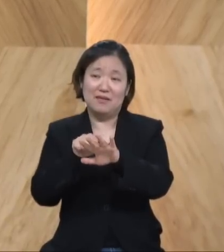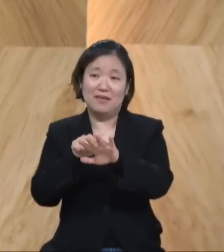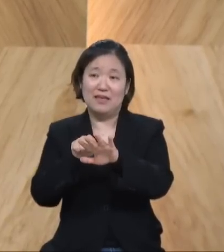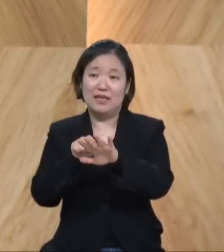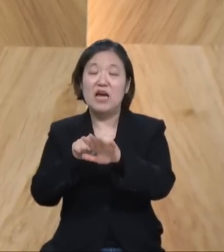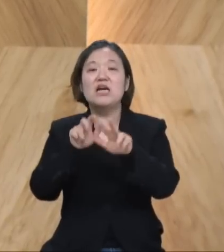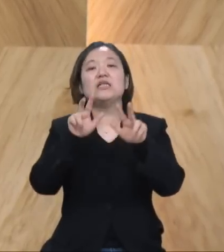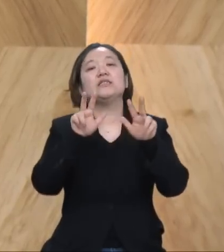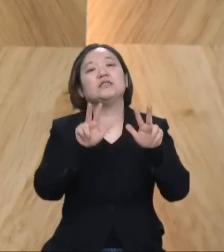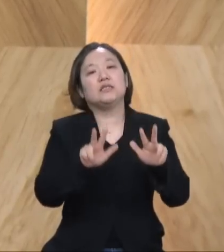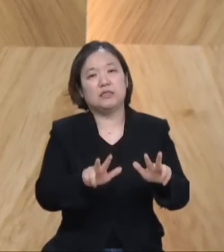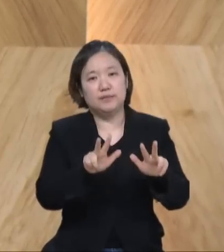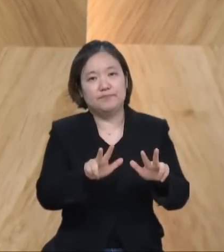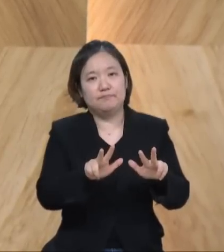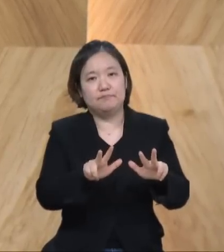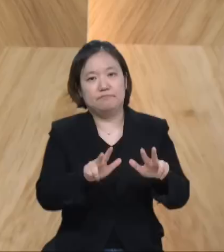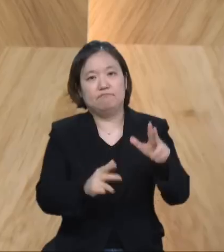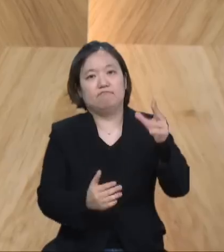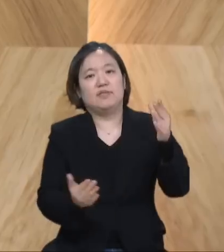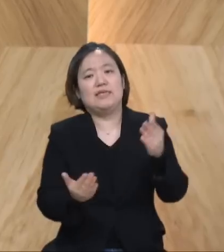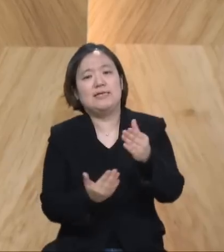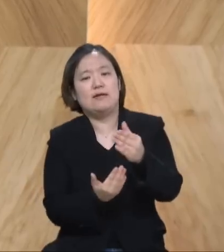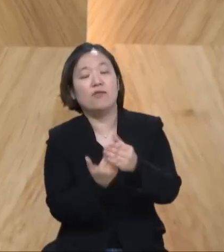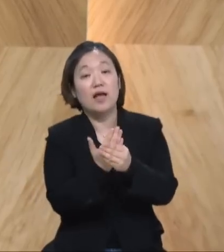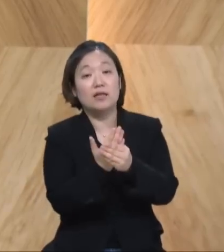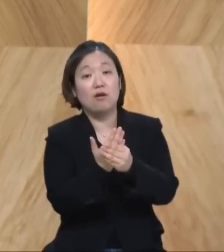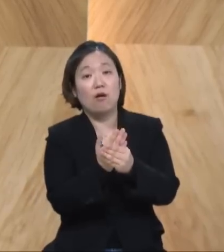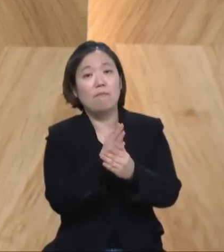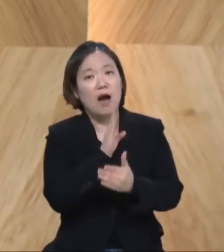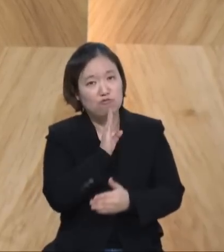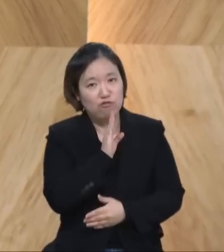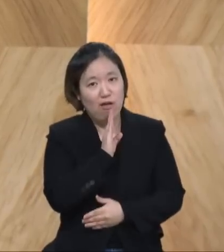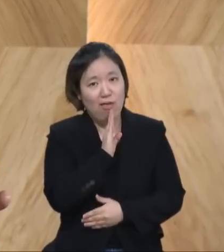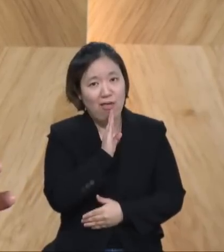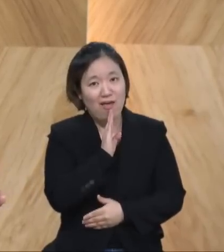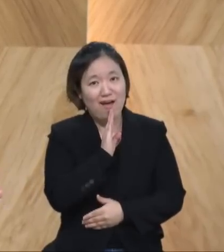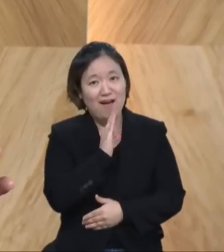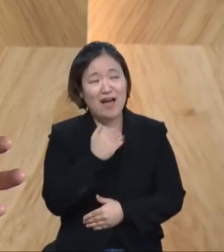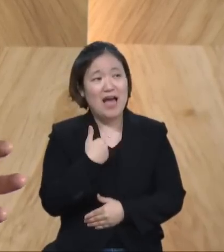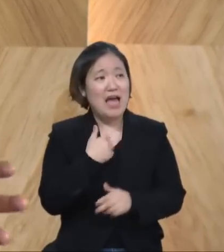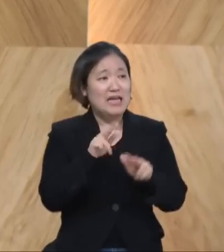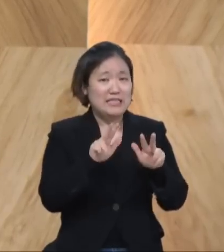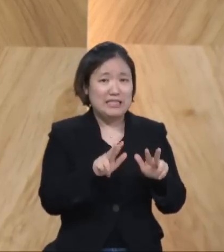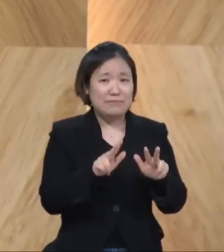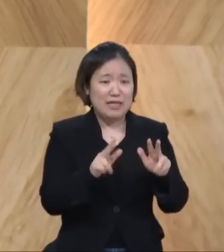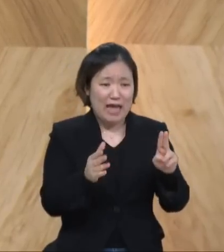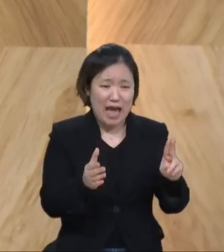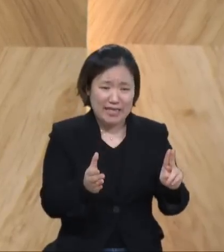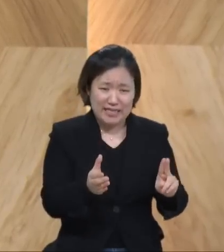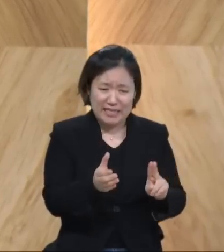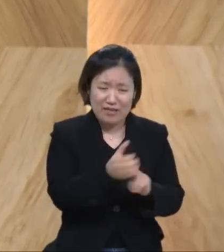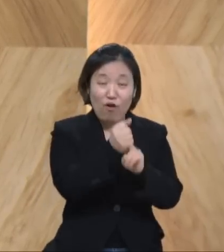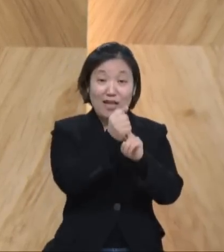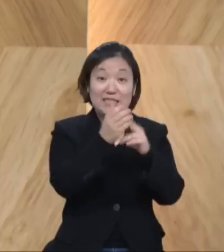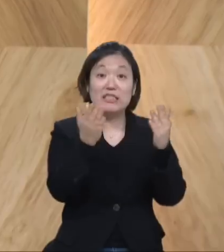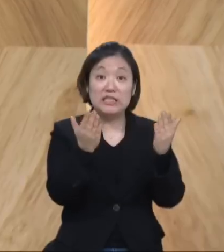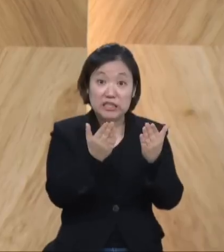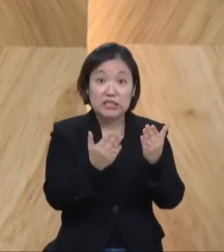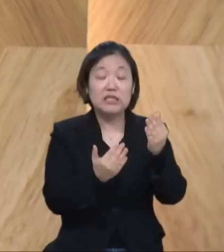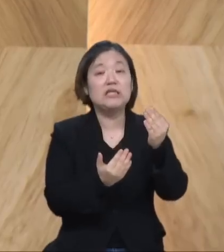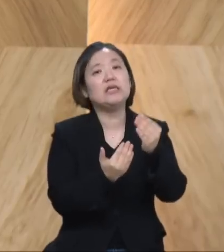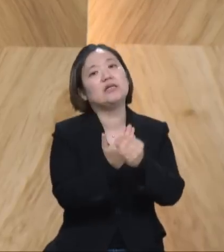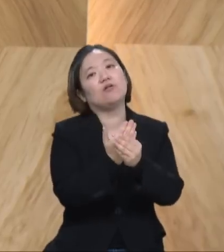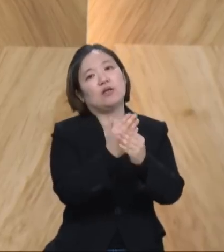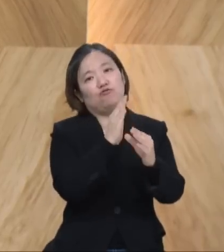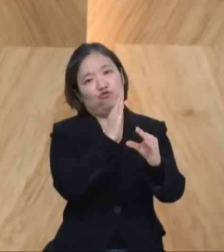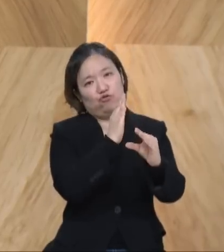아 현재 진행형이구나 지금이 순간에도 이와 같은 기적 같은 일들이 일어나고